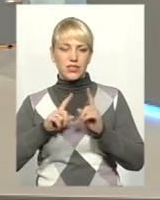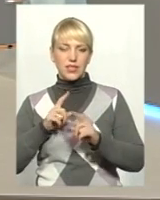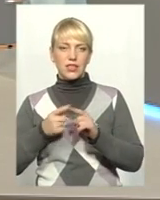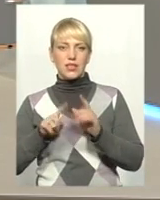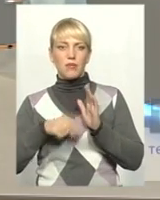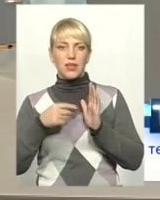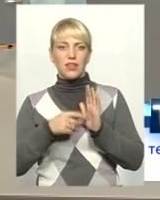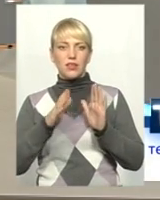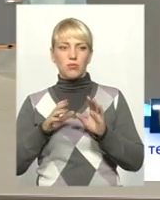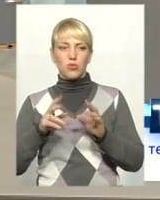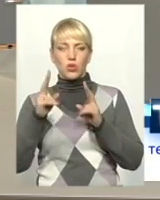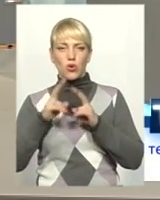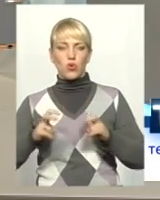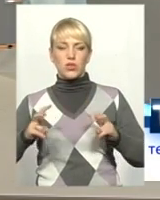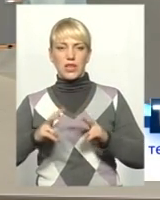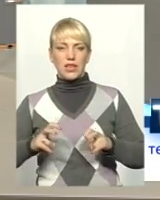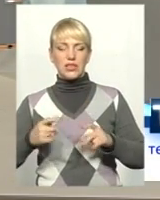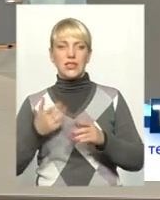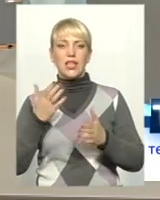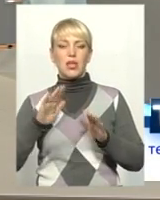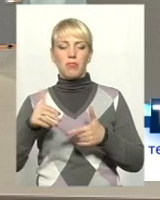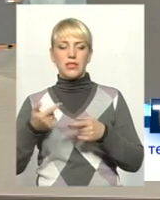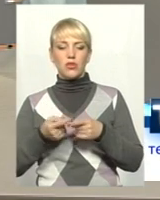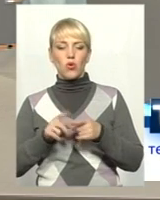І після того, як воно вже буде дійсно